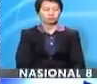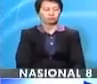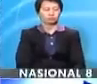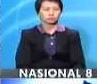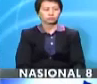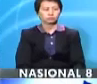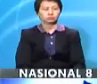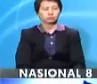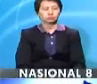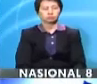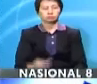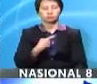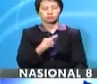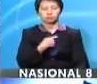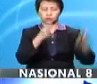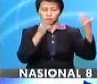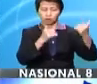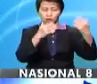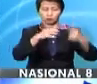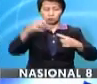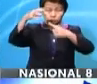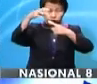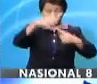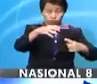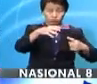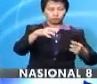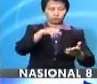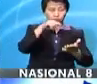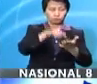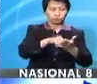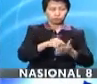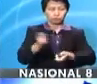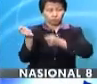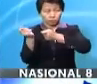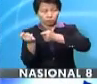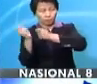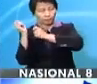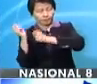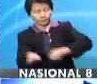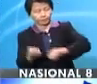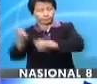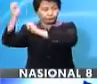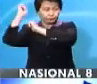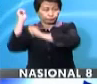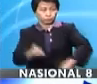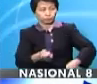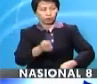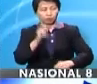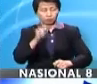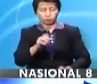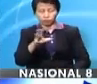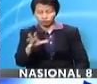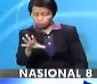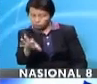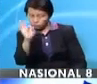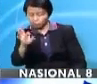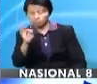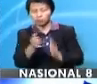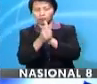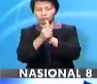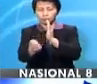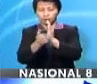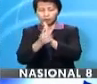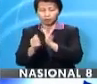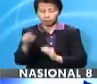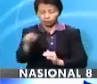Kita berharap kejohanan yang penuh prestasi ini dapat dijadikan satu medan untuk mencungkil bakat-bakat di